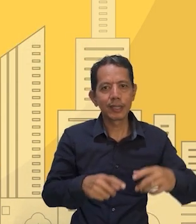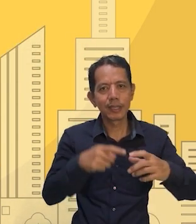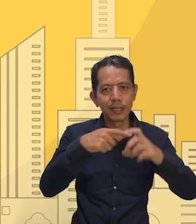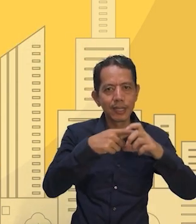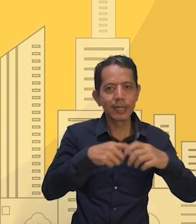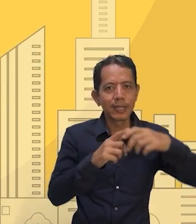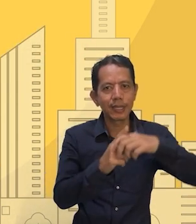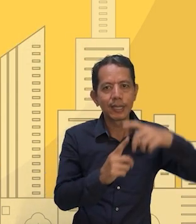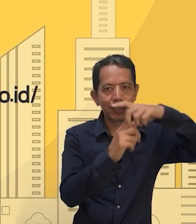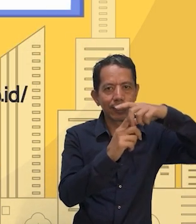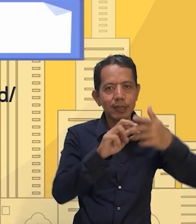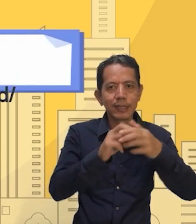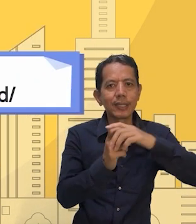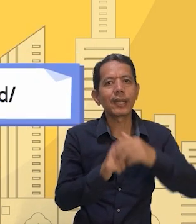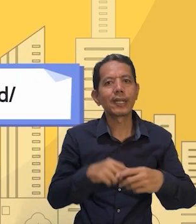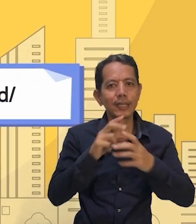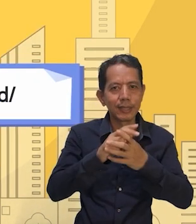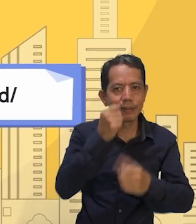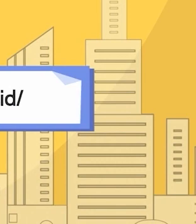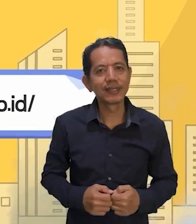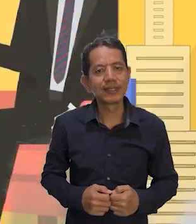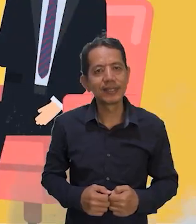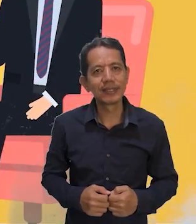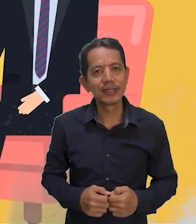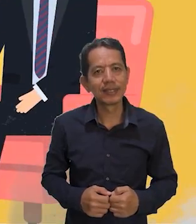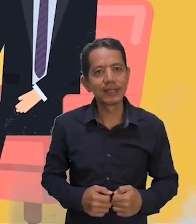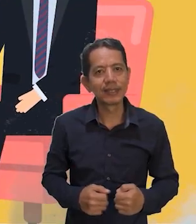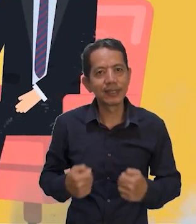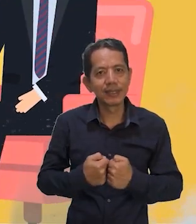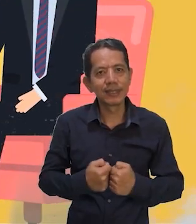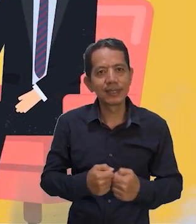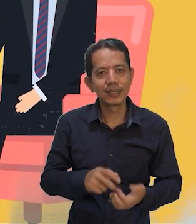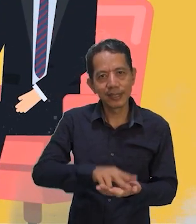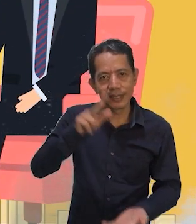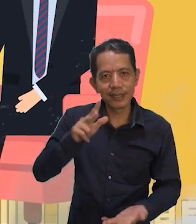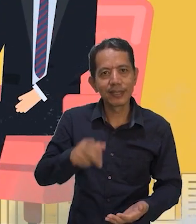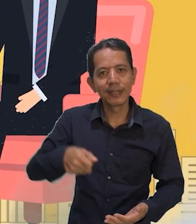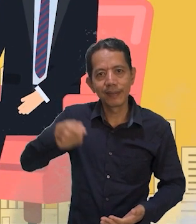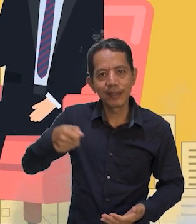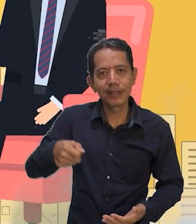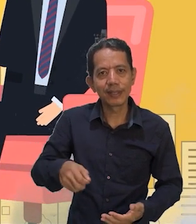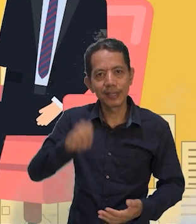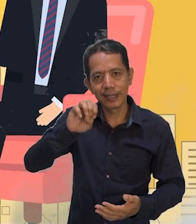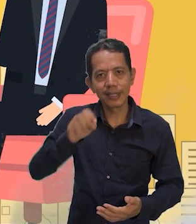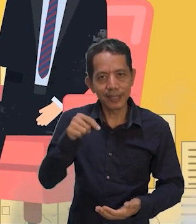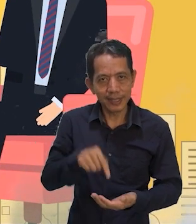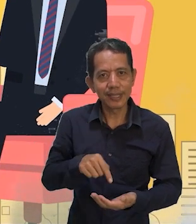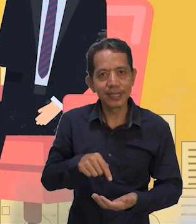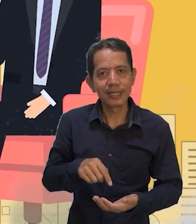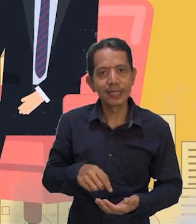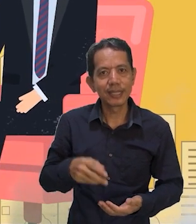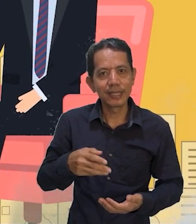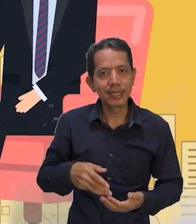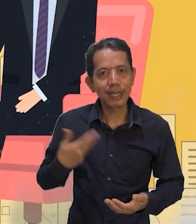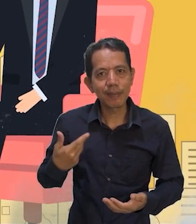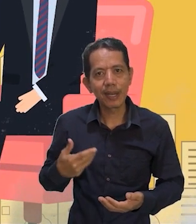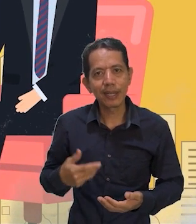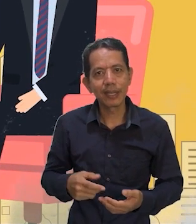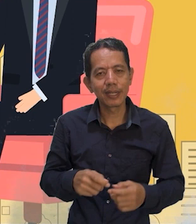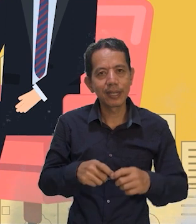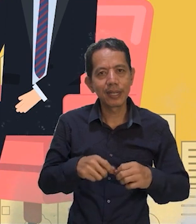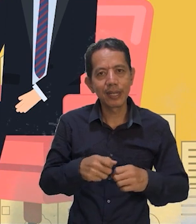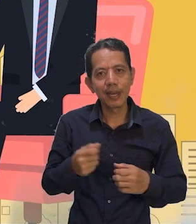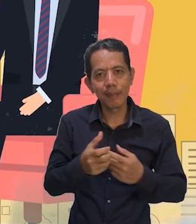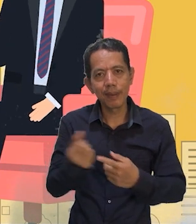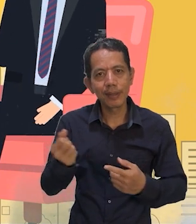dinamakan aplikasi Era Terang. Dengan diterapkannya aplikasi Era Terang ini, diharapkan dapat